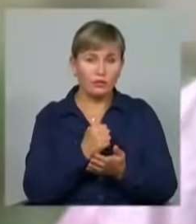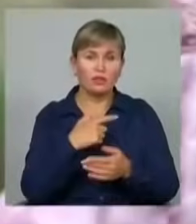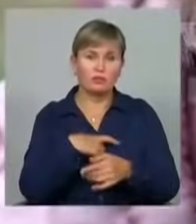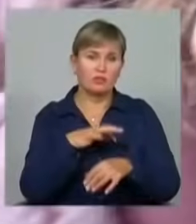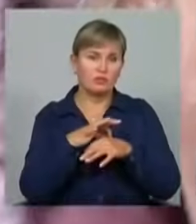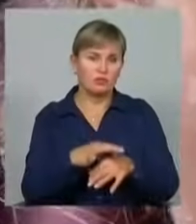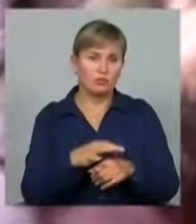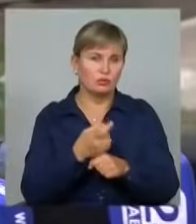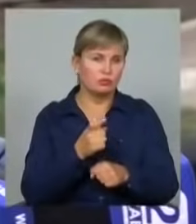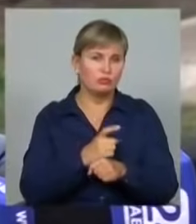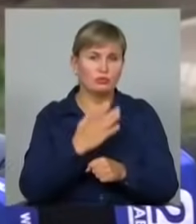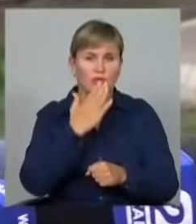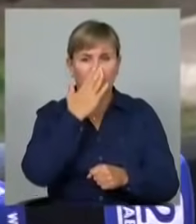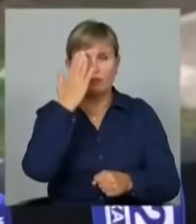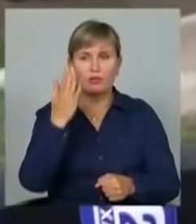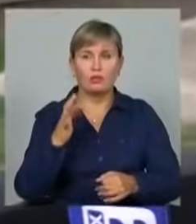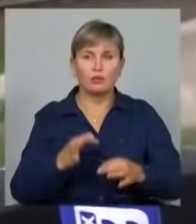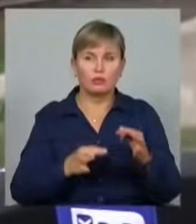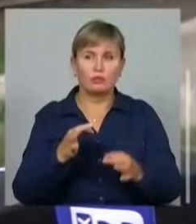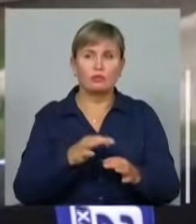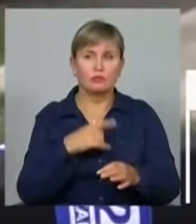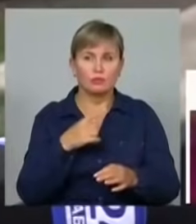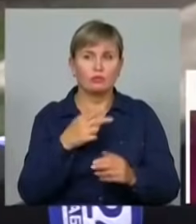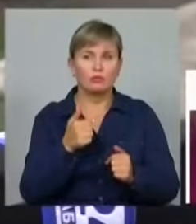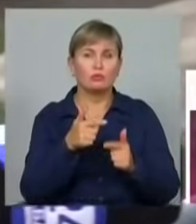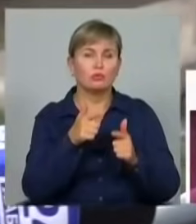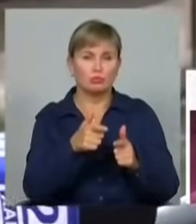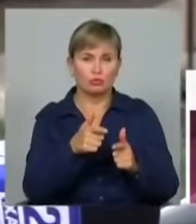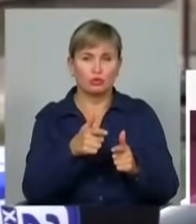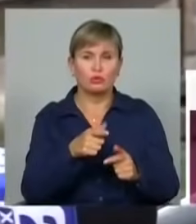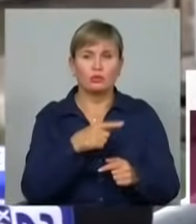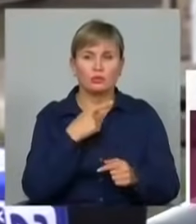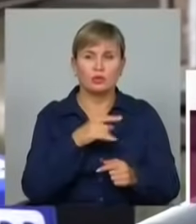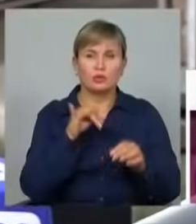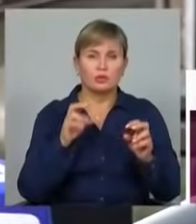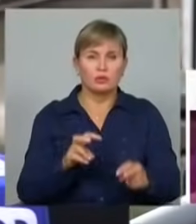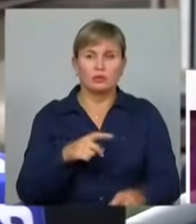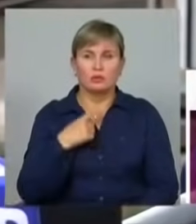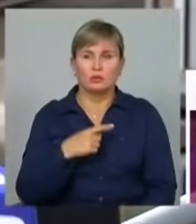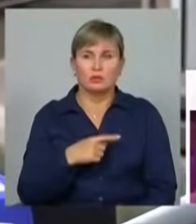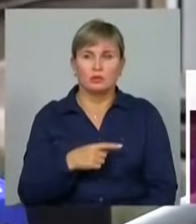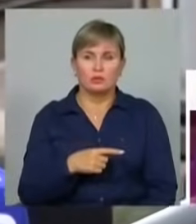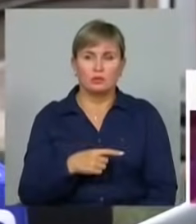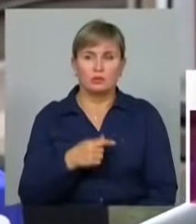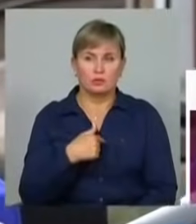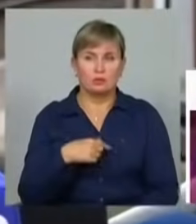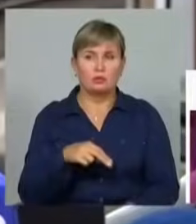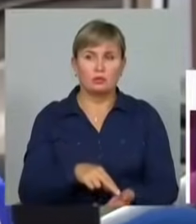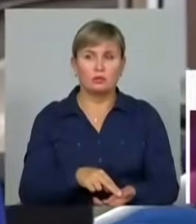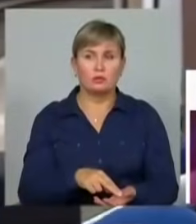себя чересчур надменно. Судебный исполнитель, да, он угрожал, он прям сидел на три буквы, прям вот я стою,